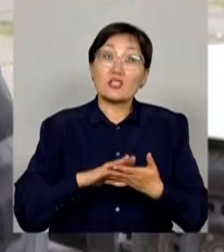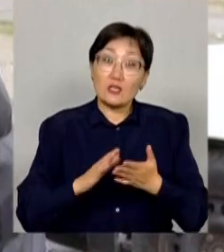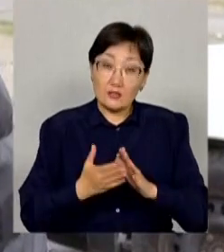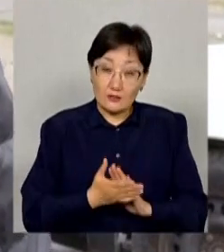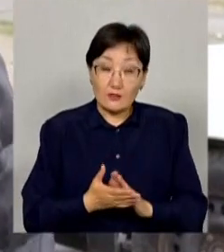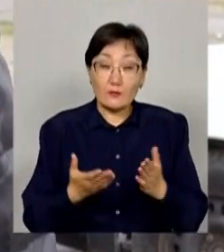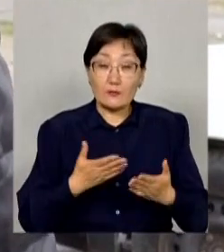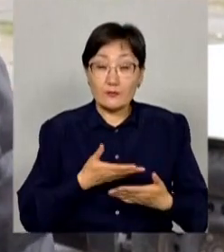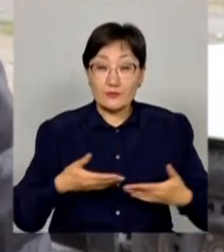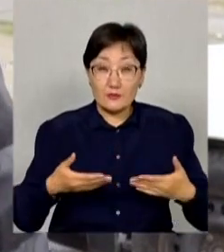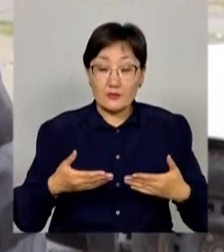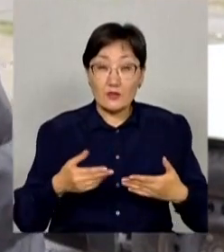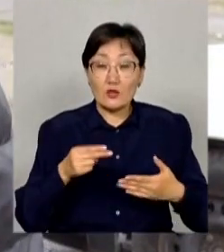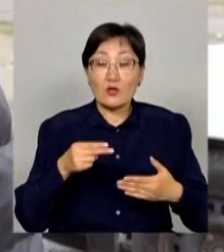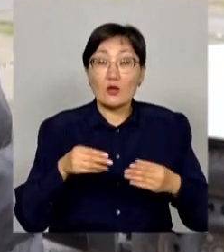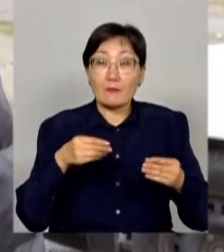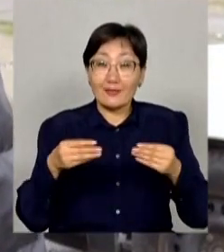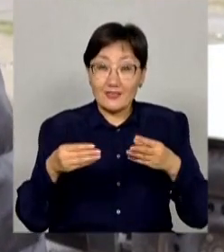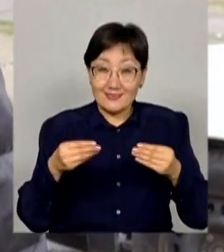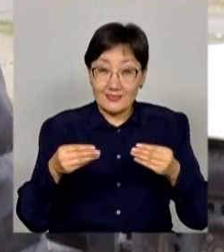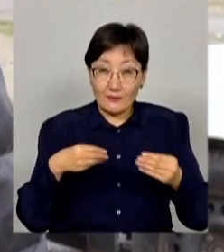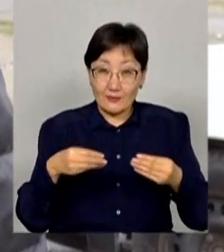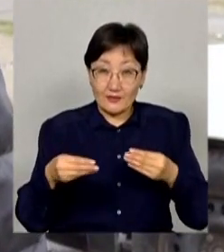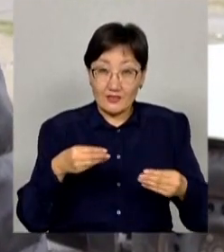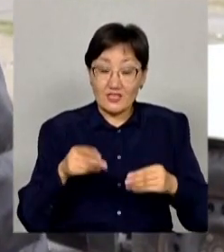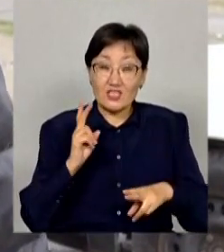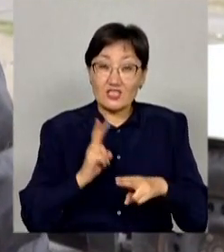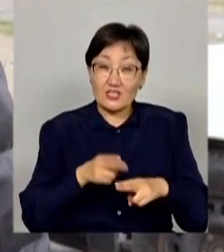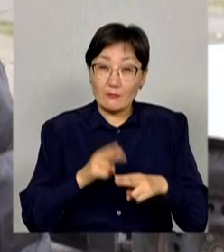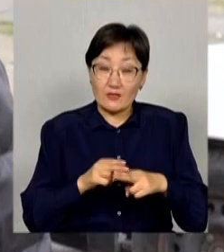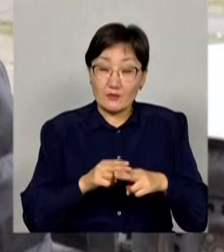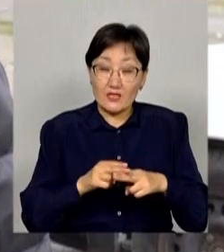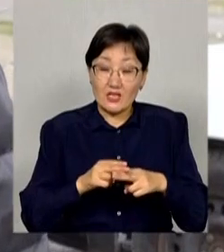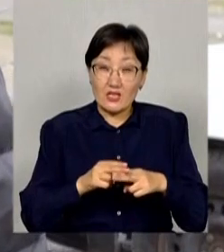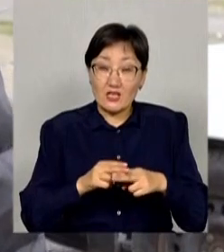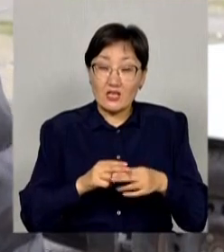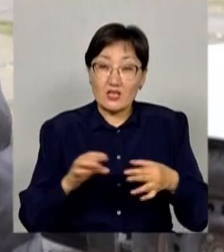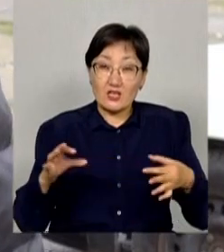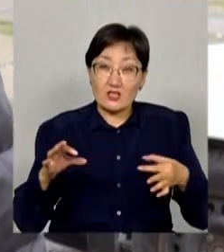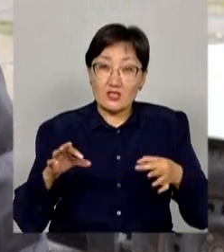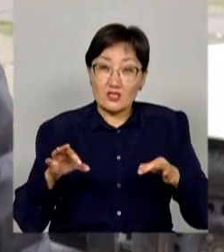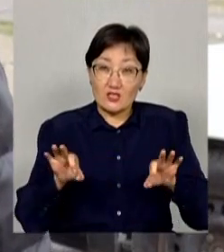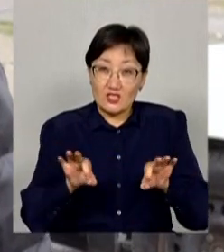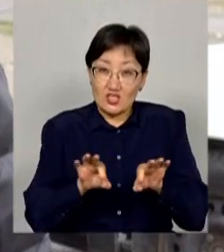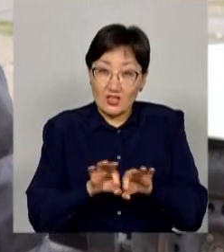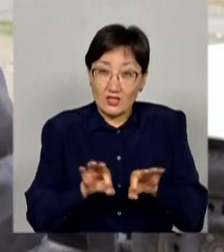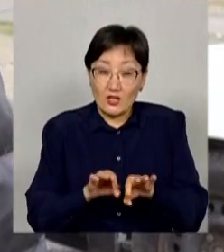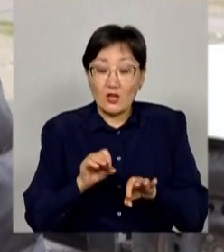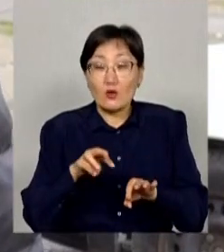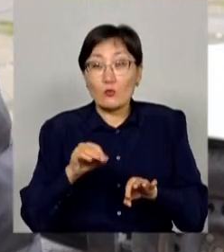енді пластикпен, темірмен жалғанған жерде муфта деп аталады.